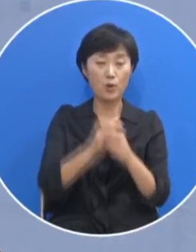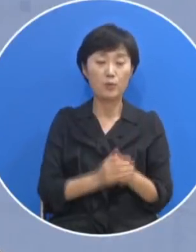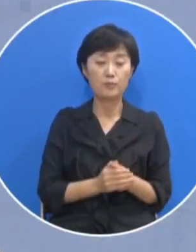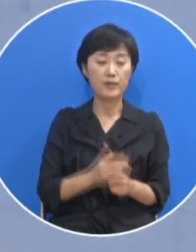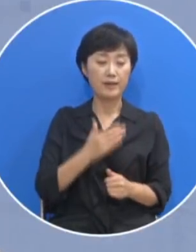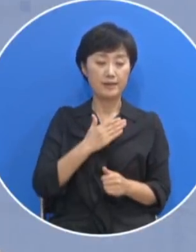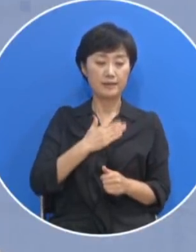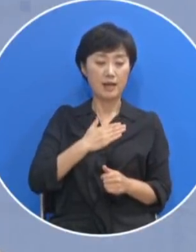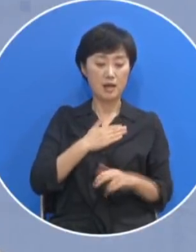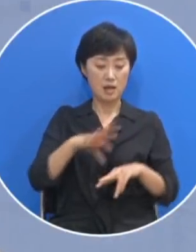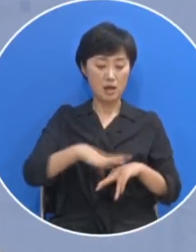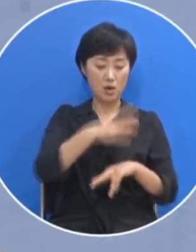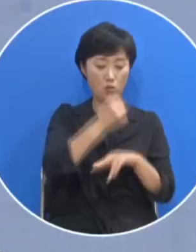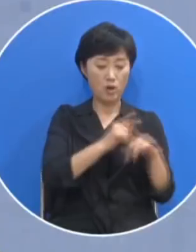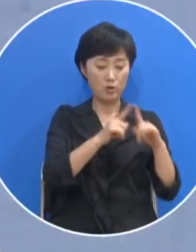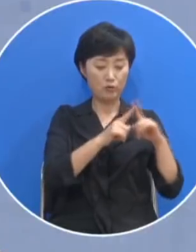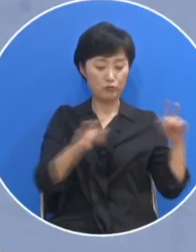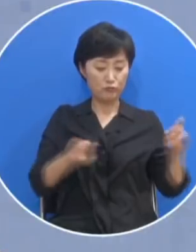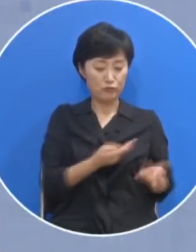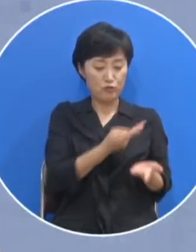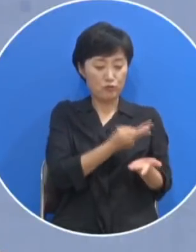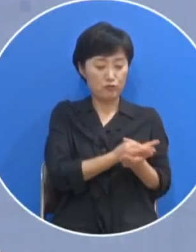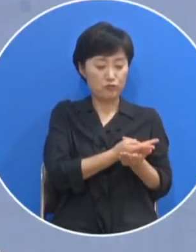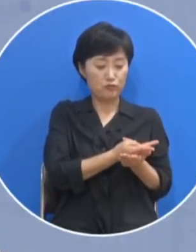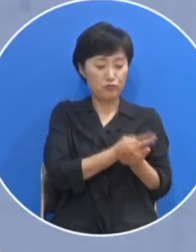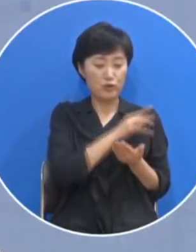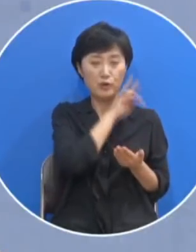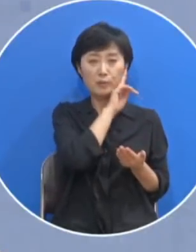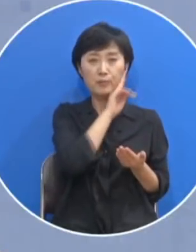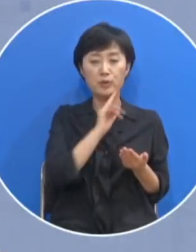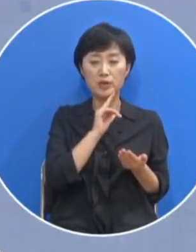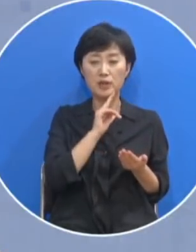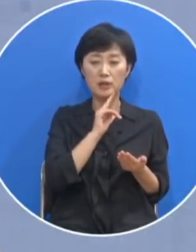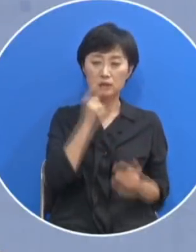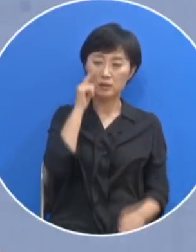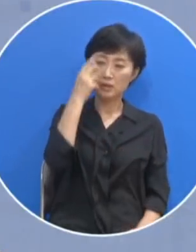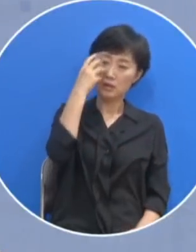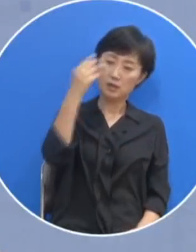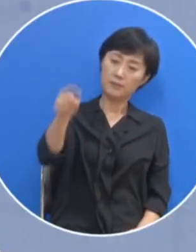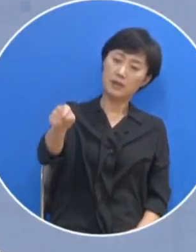왕궁에서 점을 작은데 여행할 그는 뭐